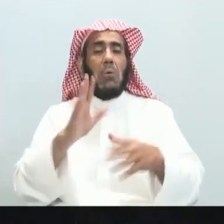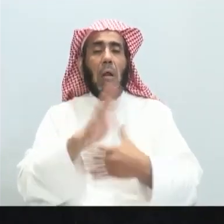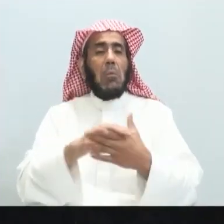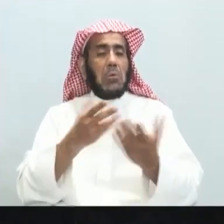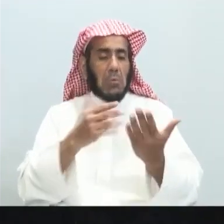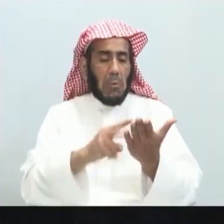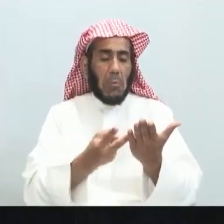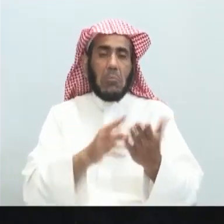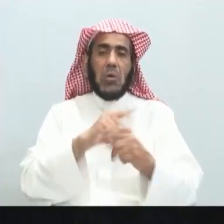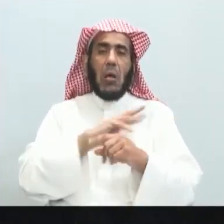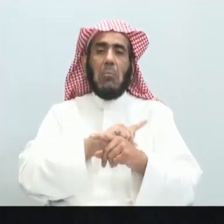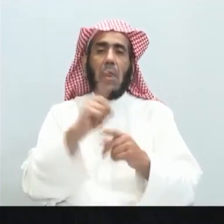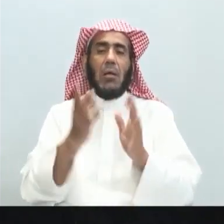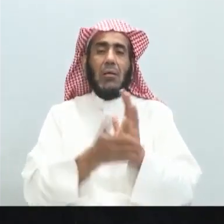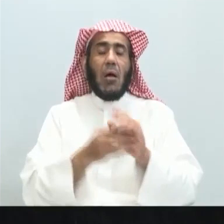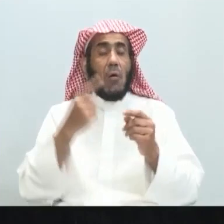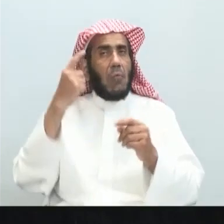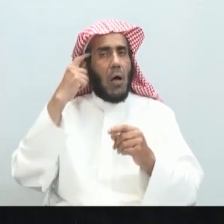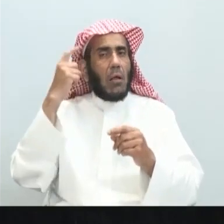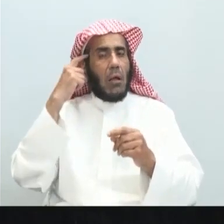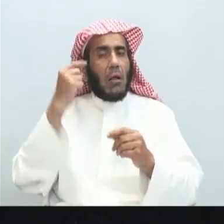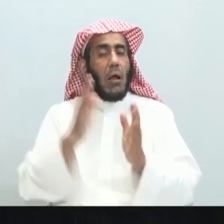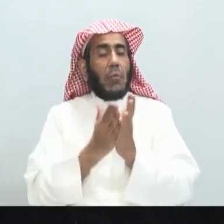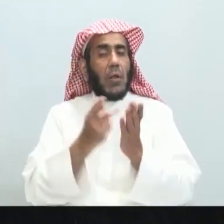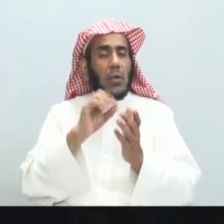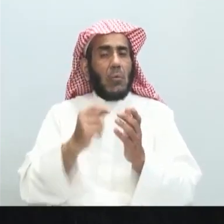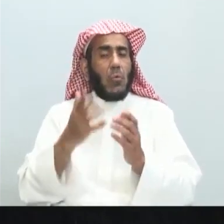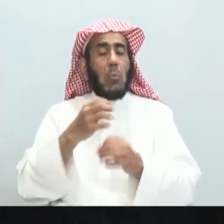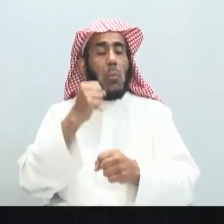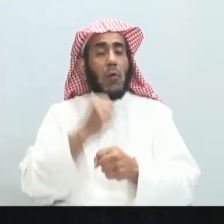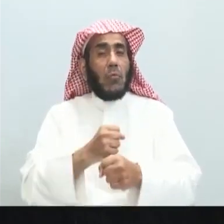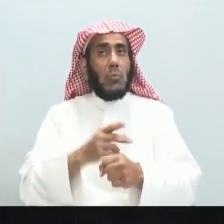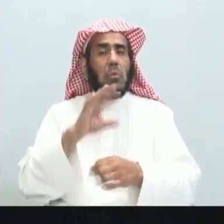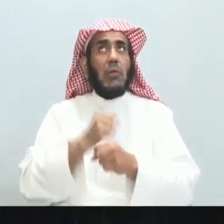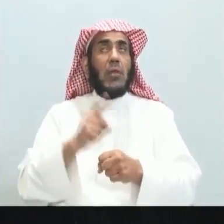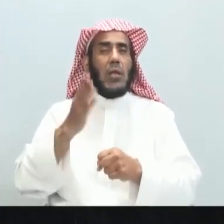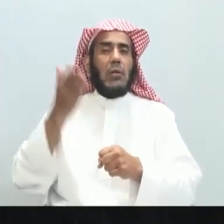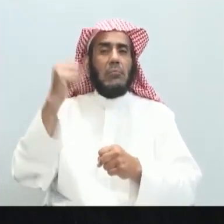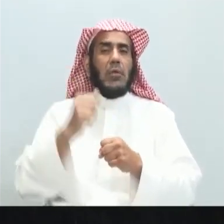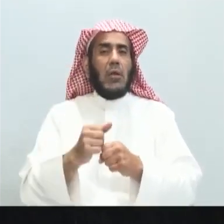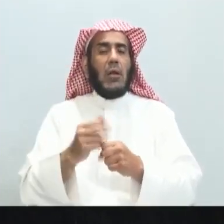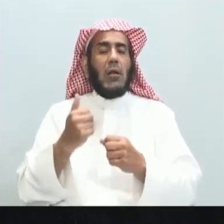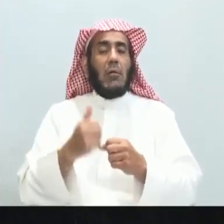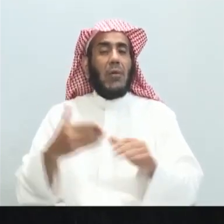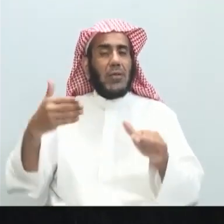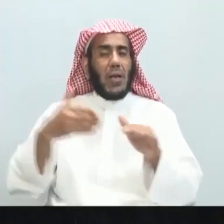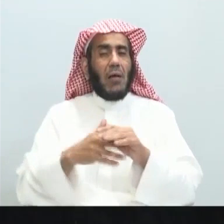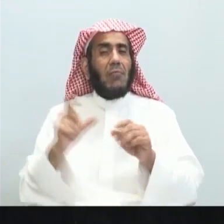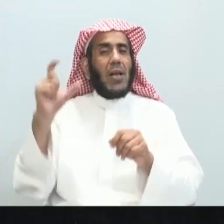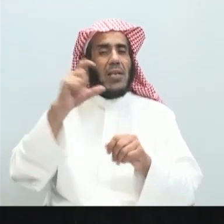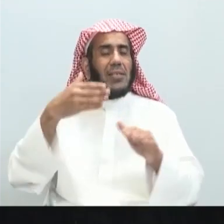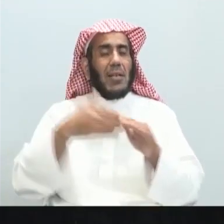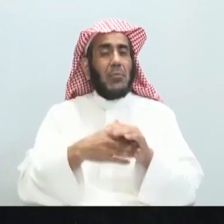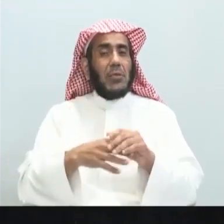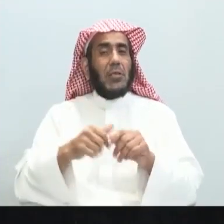يشتري الناس شيئا منه فادرك ان الكتاب محفوظ بحفظ الله تعالى فجاء فاسلم عند